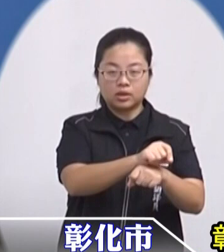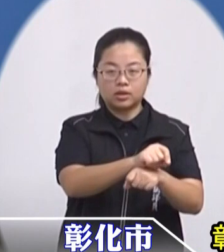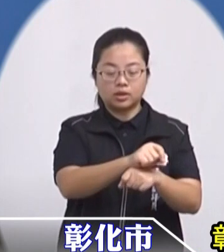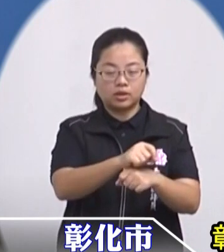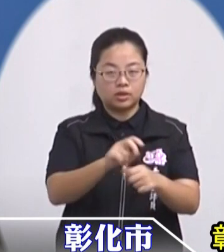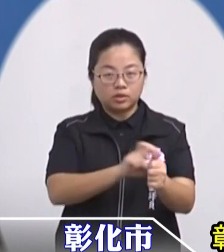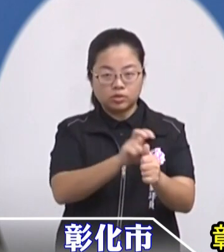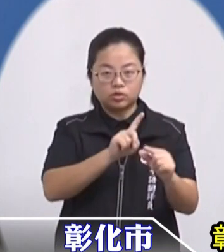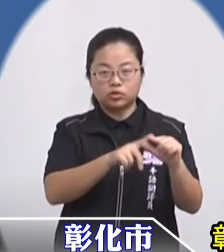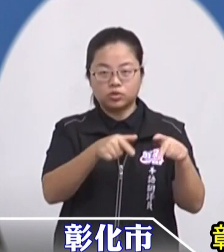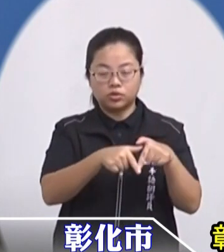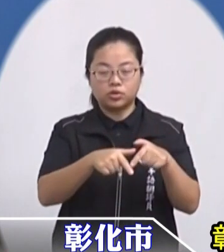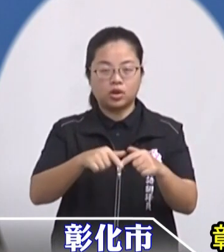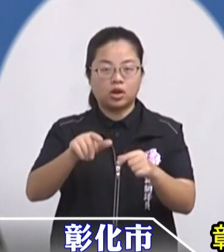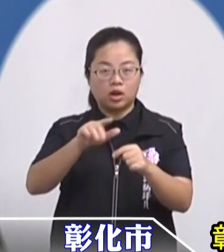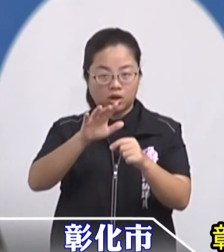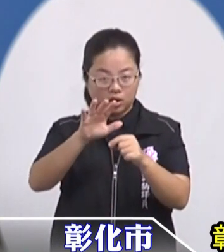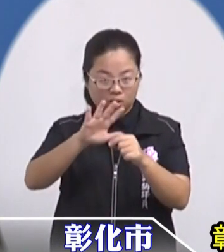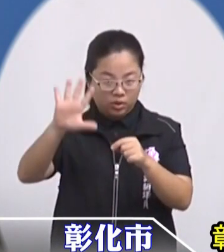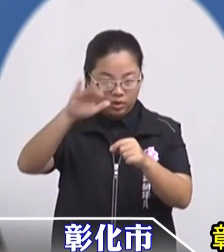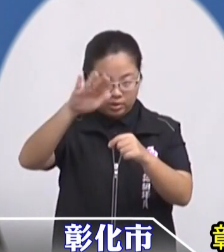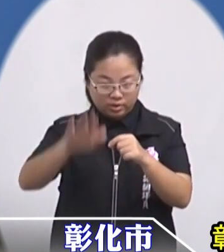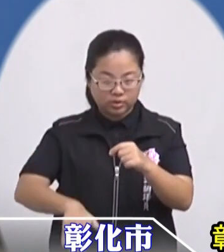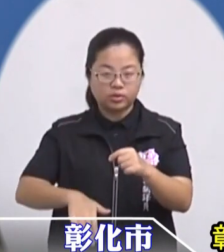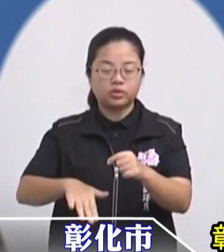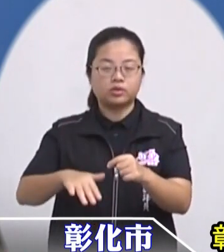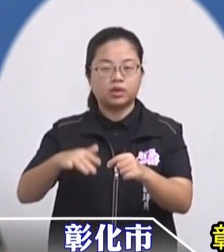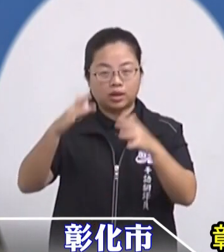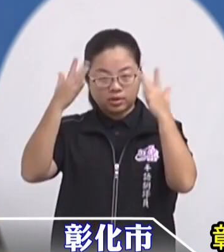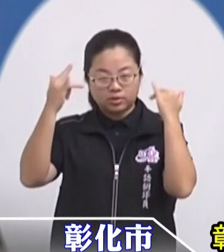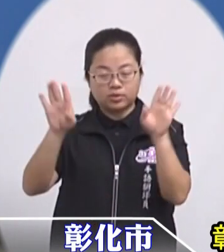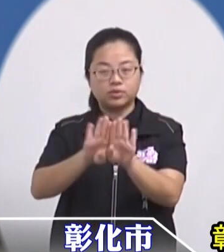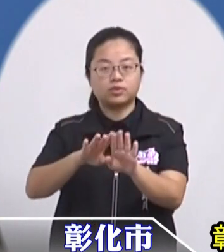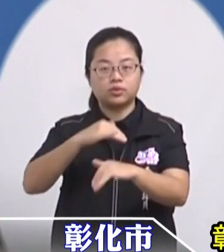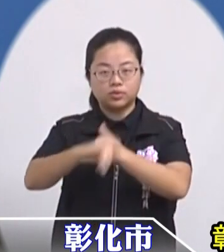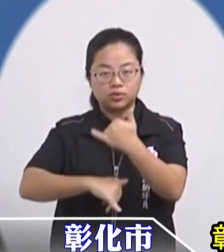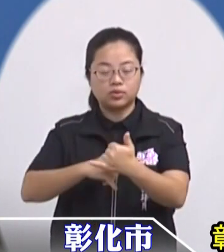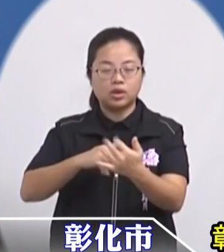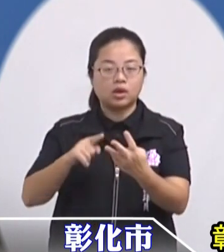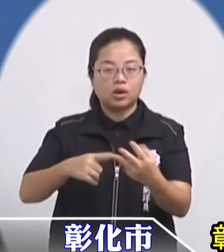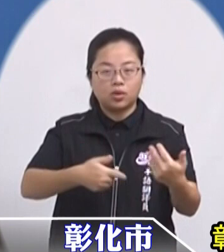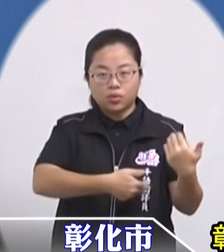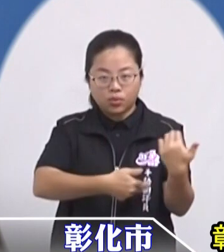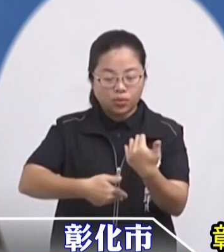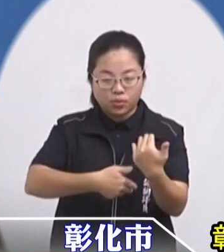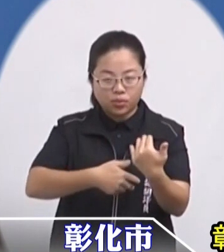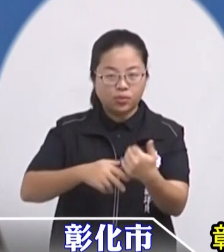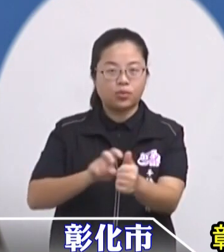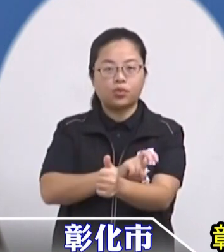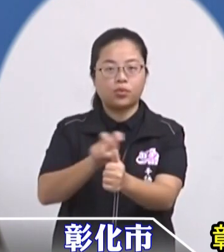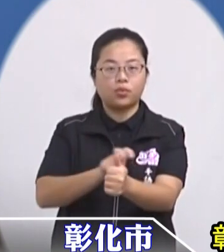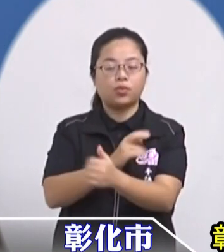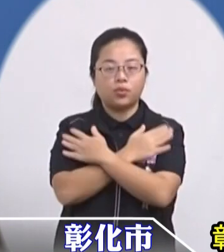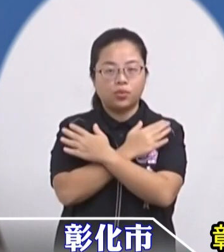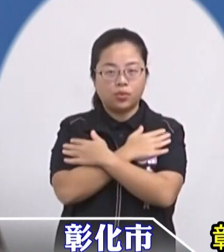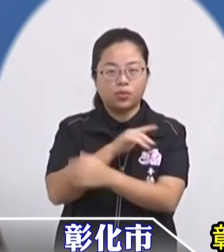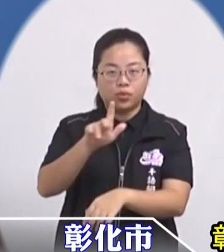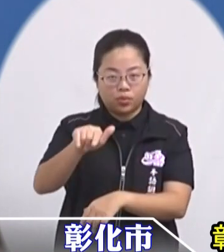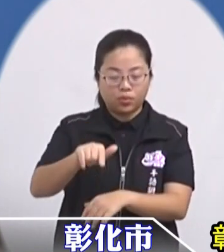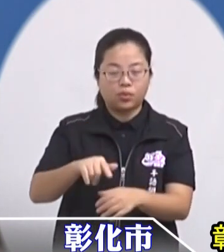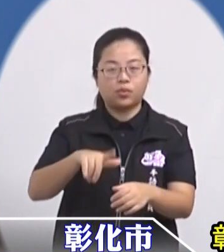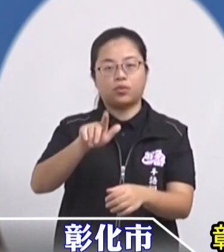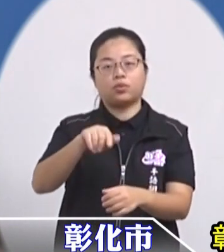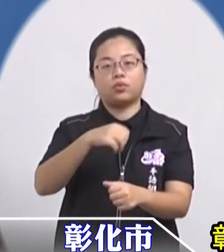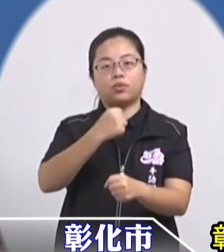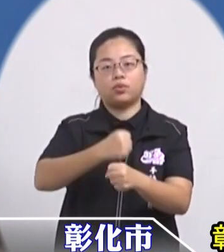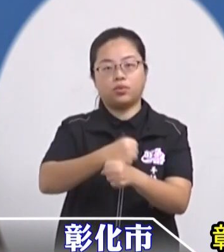班、高中以下的暑期活动，让幼儿园、跟居家保姆、托婴中心等教师跟工作人员，